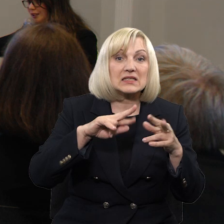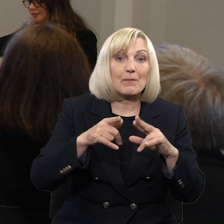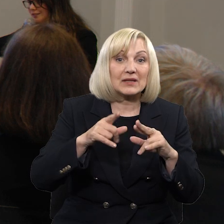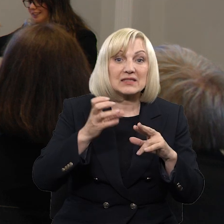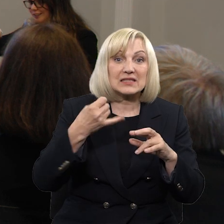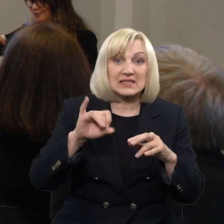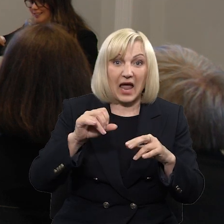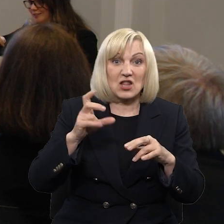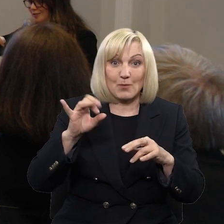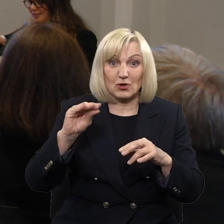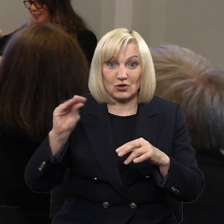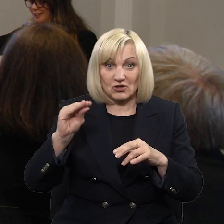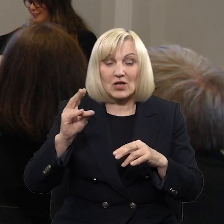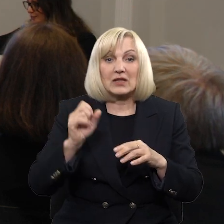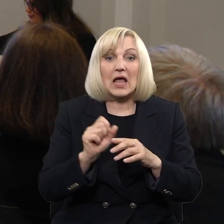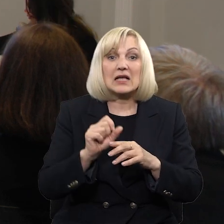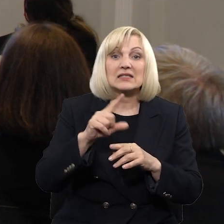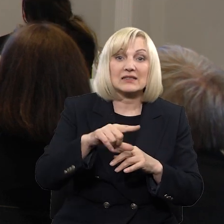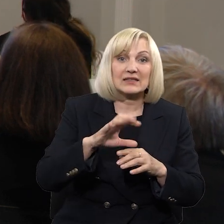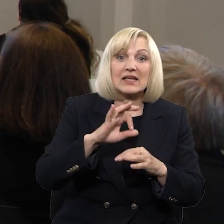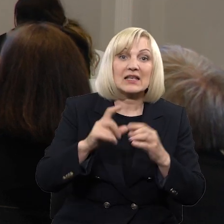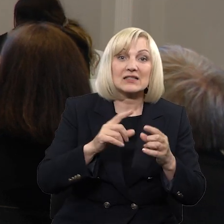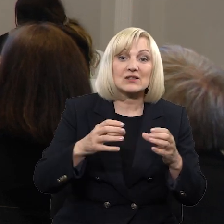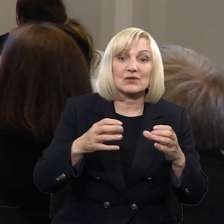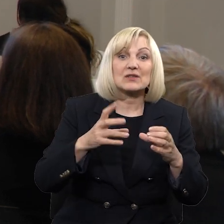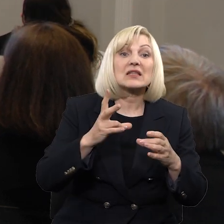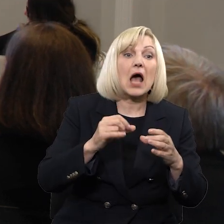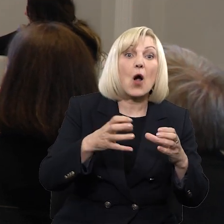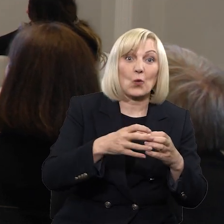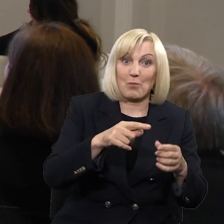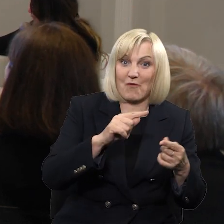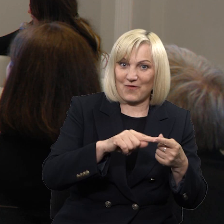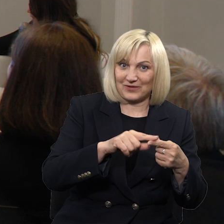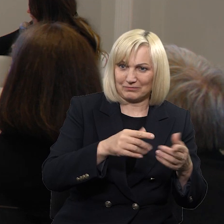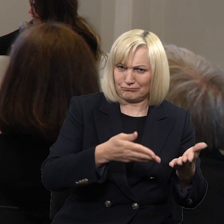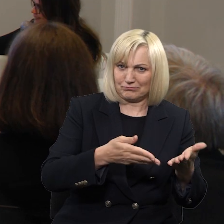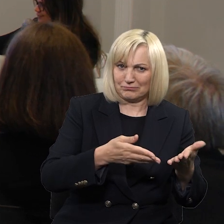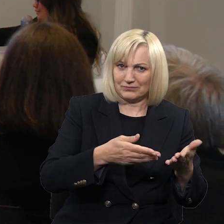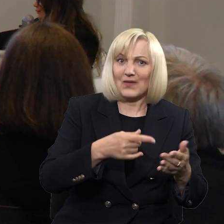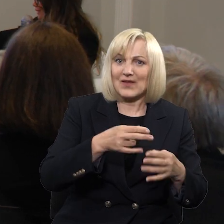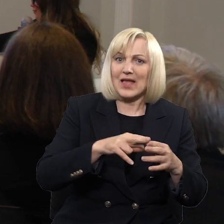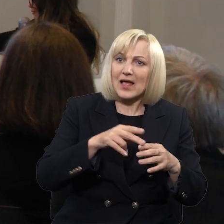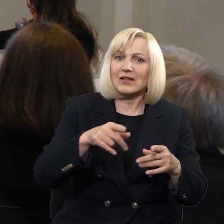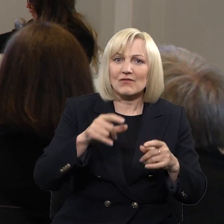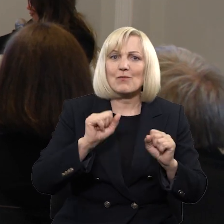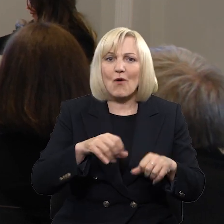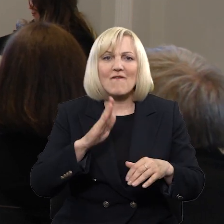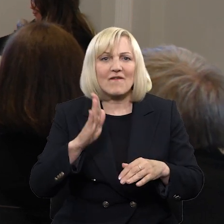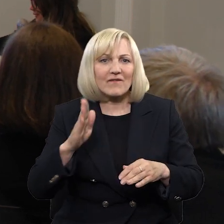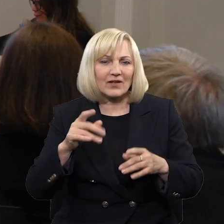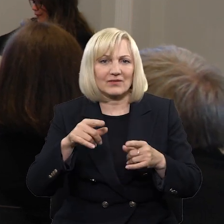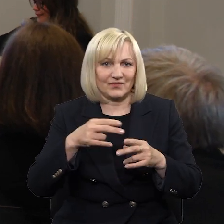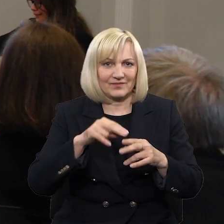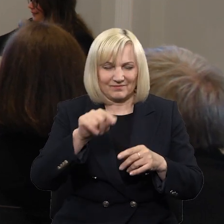я заменил сайт Государственного Эрмитаже на ссылку на группы ВКонтакте так вот это официальный сайт и все что вы там в в